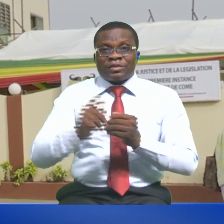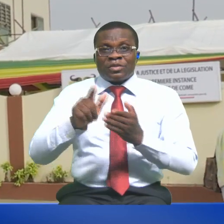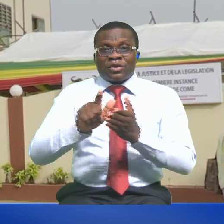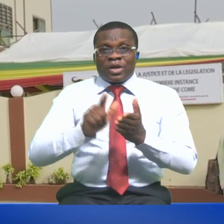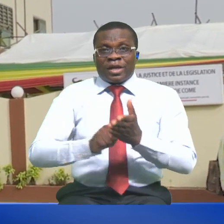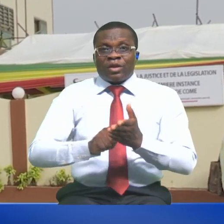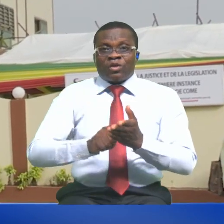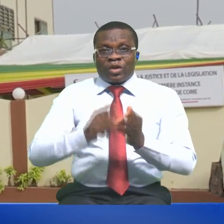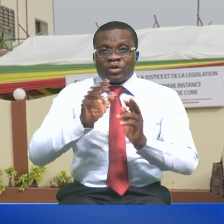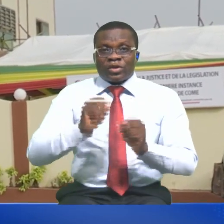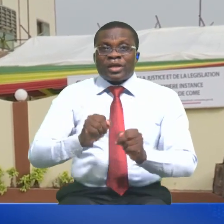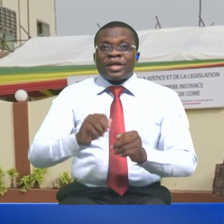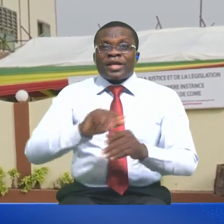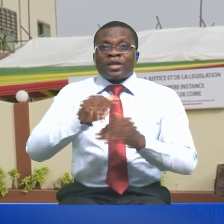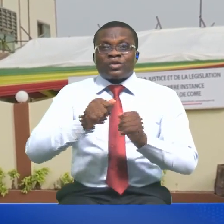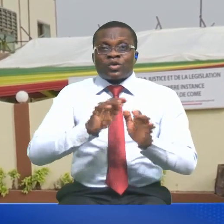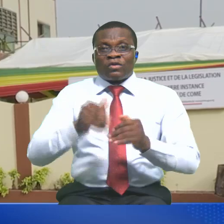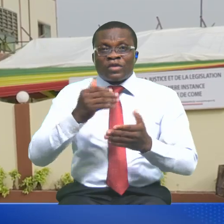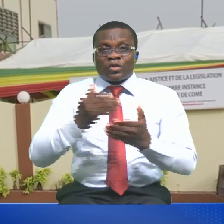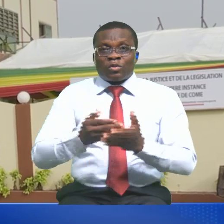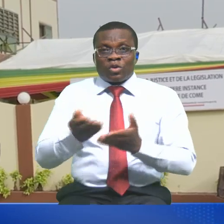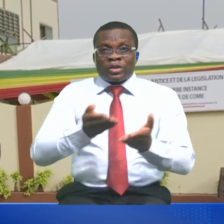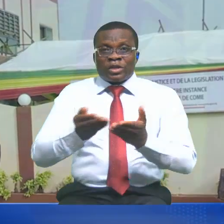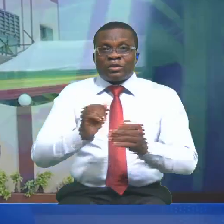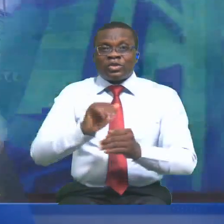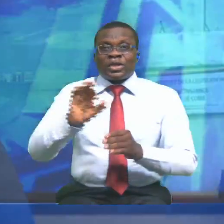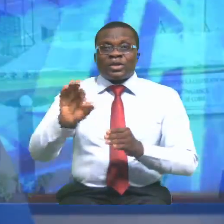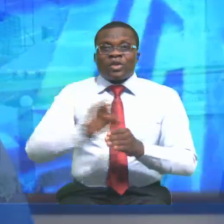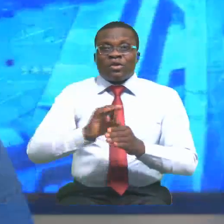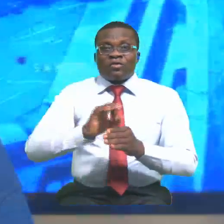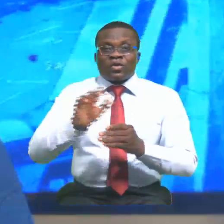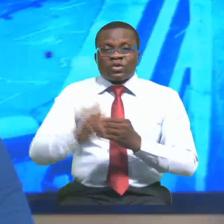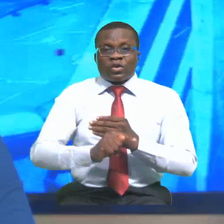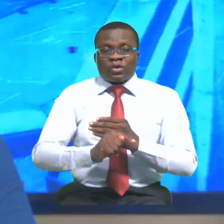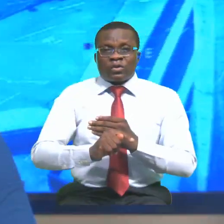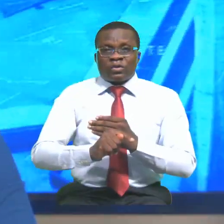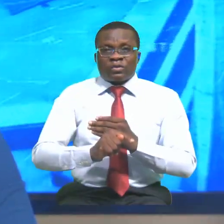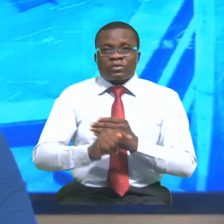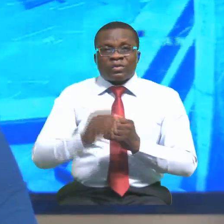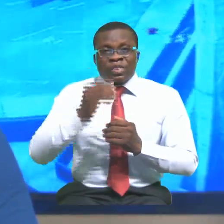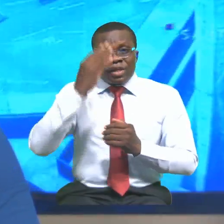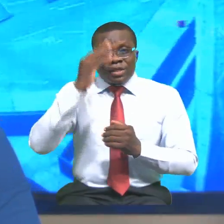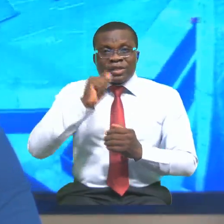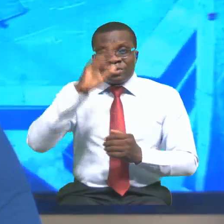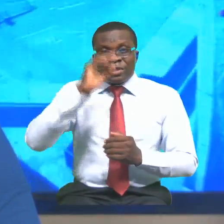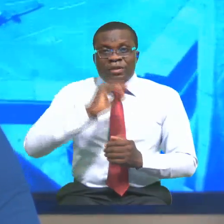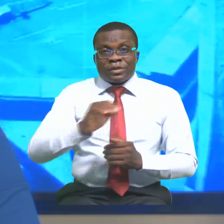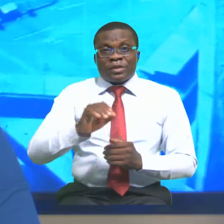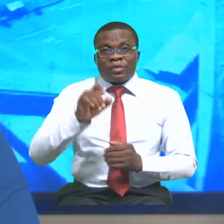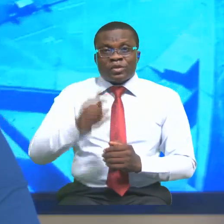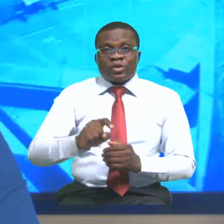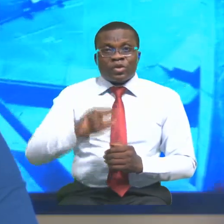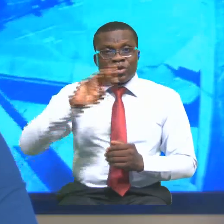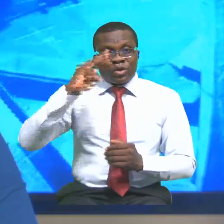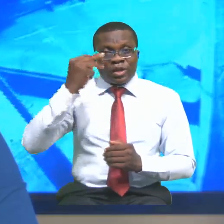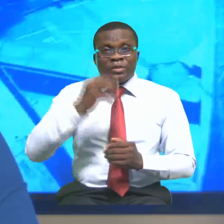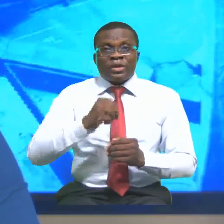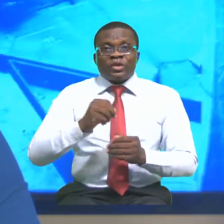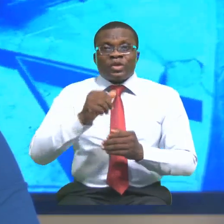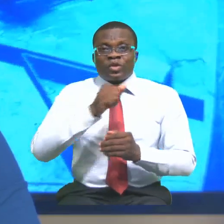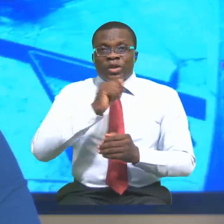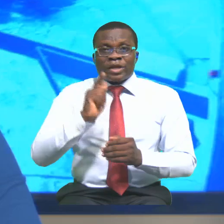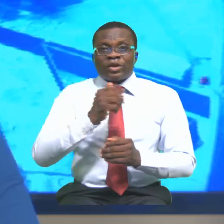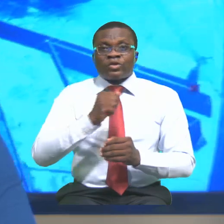loyauté et à l'humanisme dans l'exercice de leurs fonctions. Sachez, mesdames et messieurs, que les ministres de l'Agriculture et